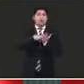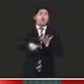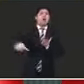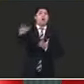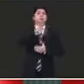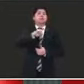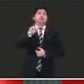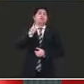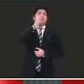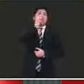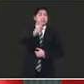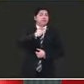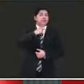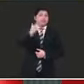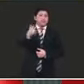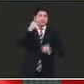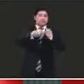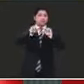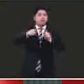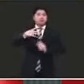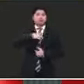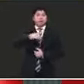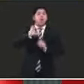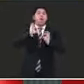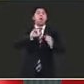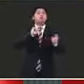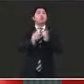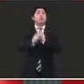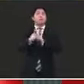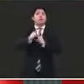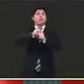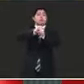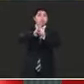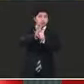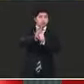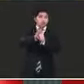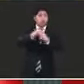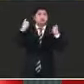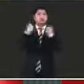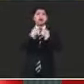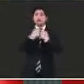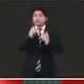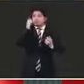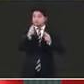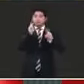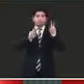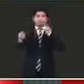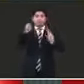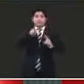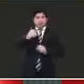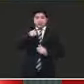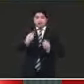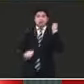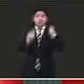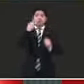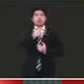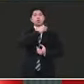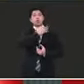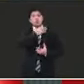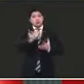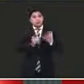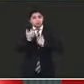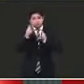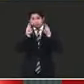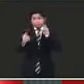sanatkarlarımızadır her dönemde olduğu gibi salgın ve savaş şartlarının önümüze çıkardığı Zorlu